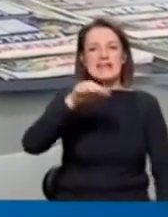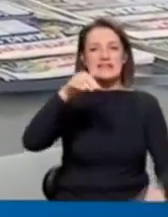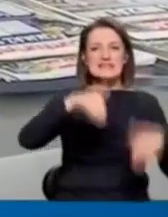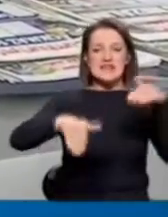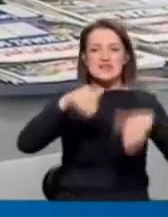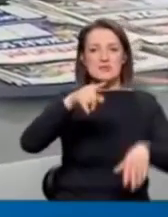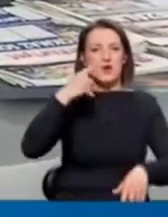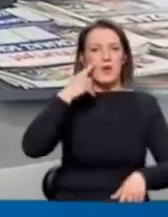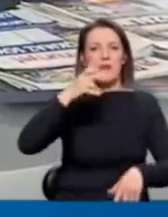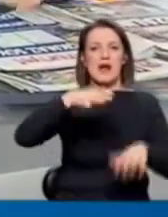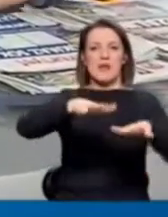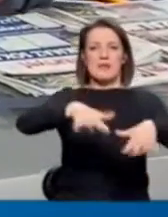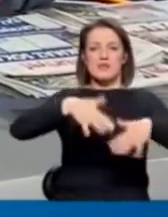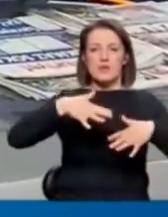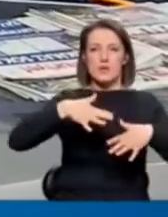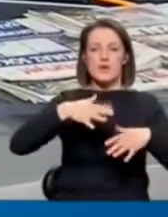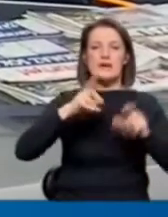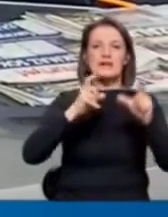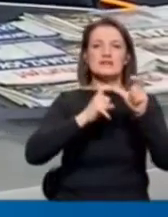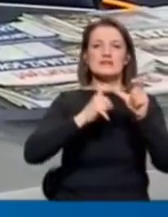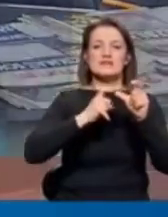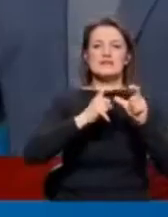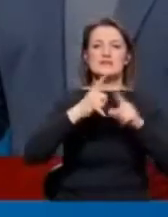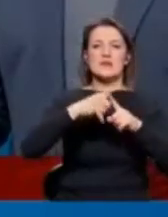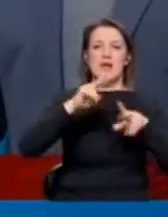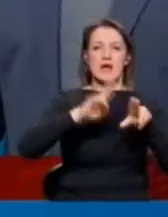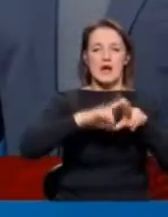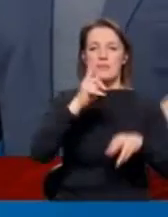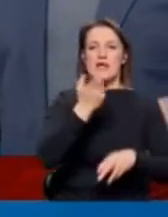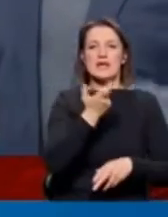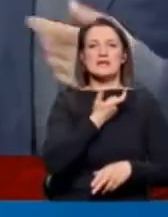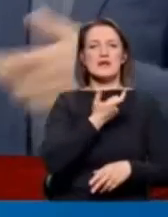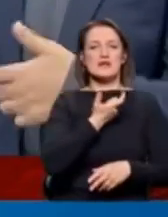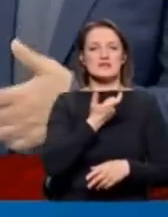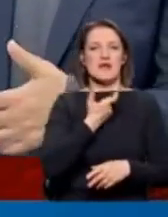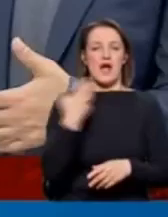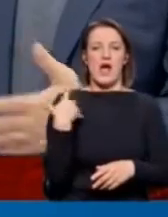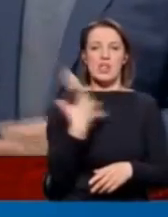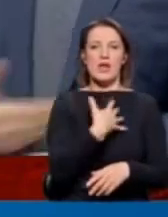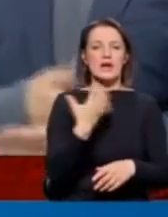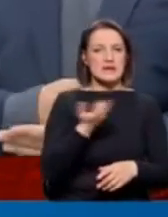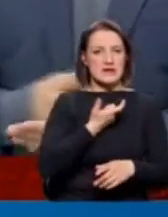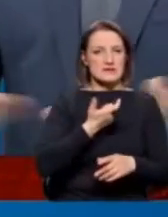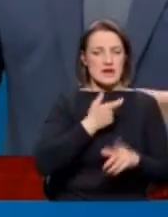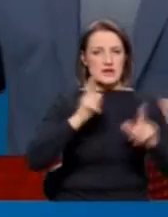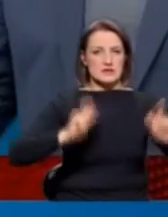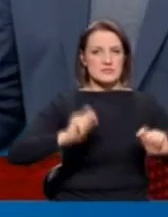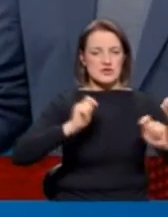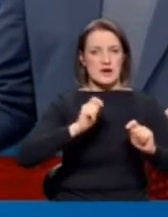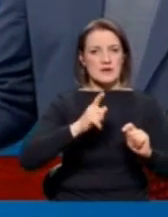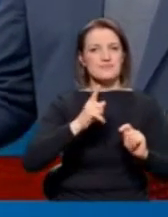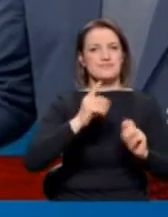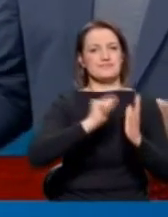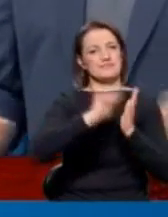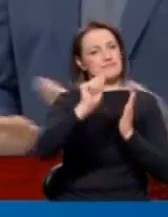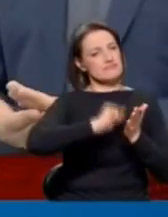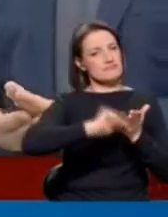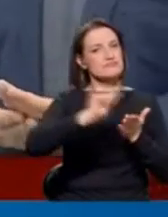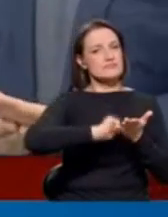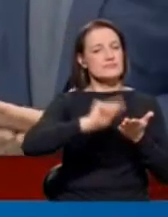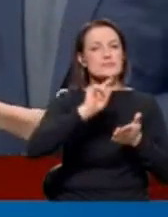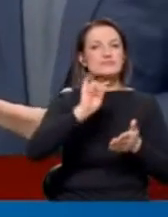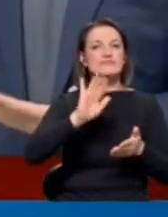ve sivil toplum bir araya gelecek bir anayasa yapacak bu vaat edilenleri bir anayasa metnine dökecek